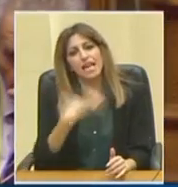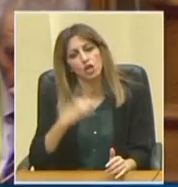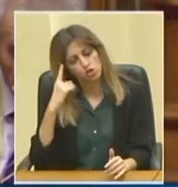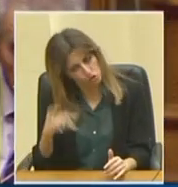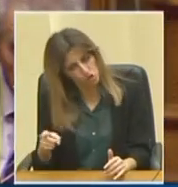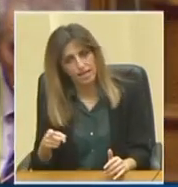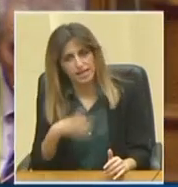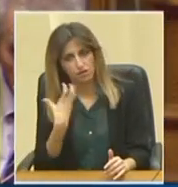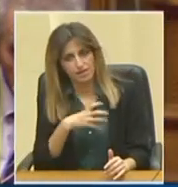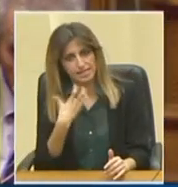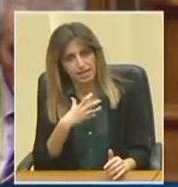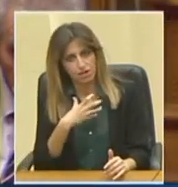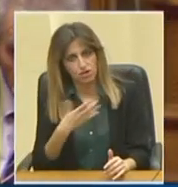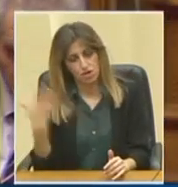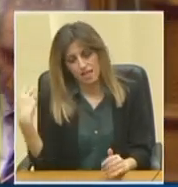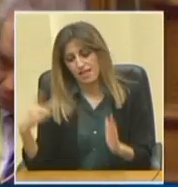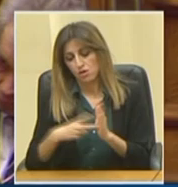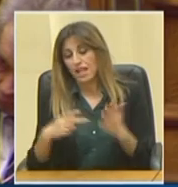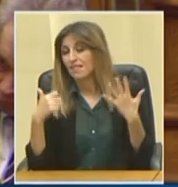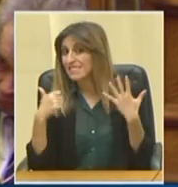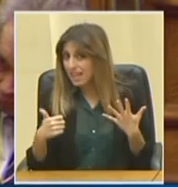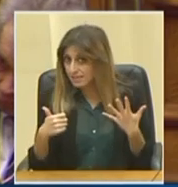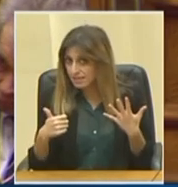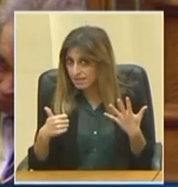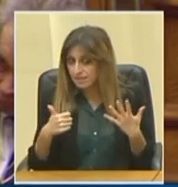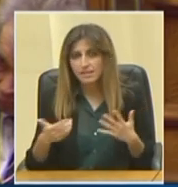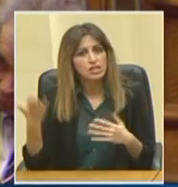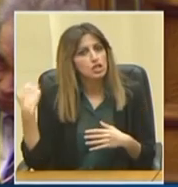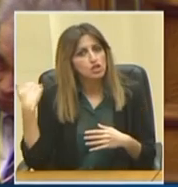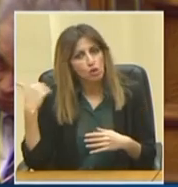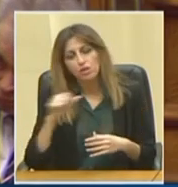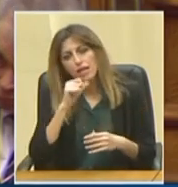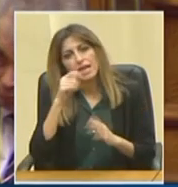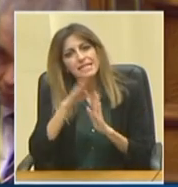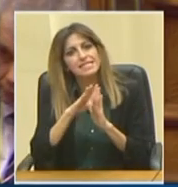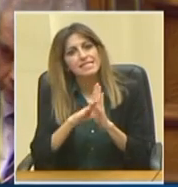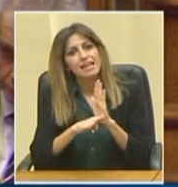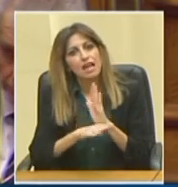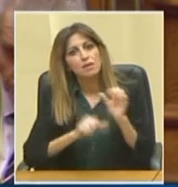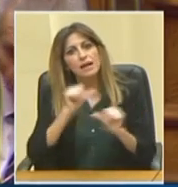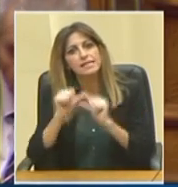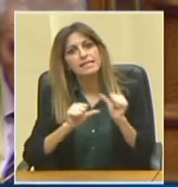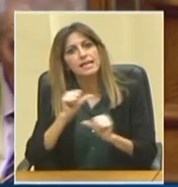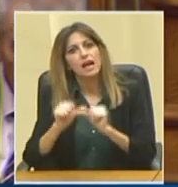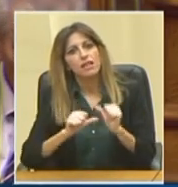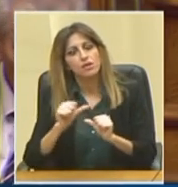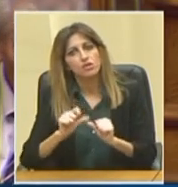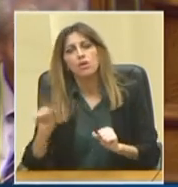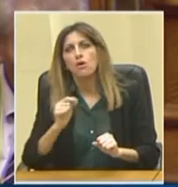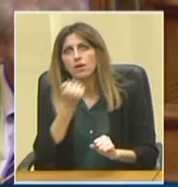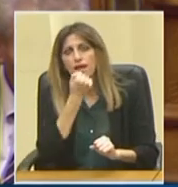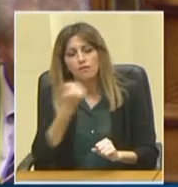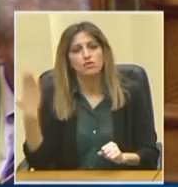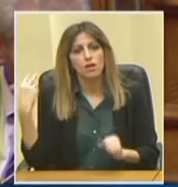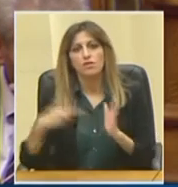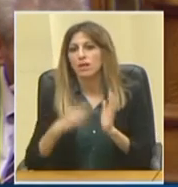Συγγνώμη, 2006 κατά τη διάρκεια της συνταγματικής αναθεώρησης. Όχι, σωστά το λέω. 2001 κατά τη